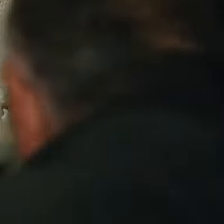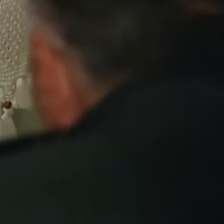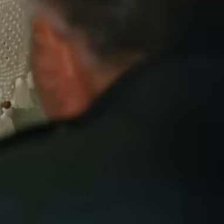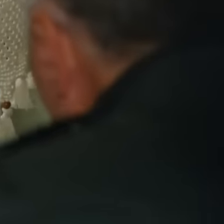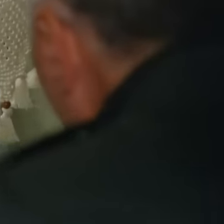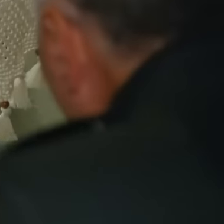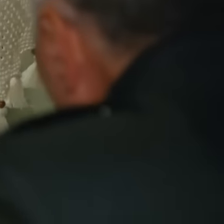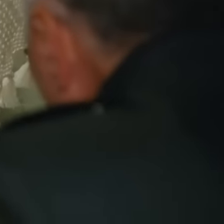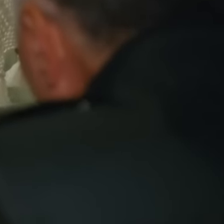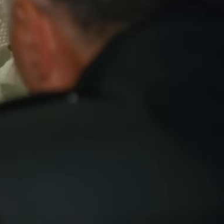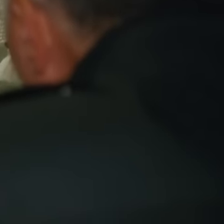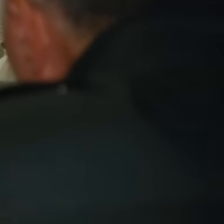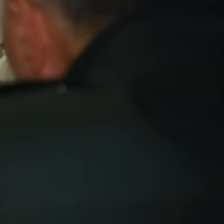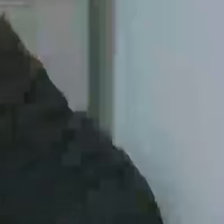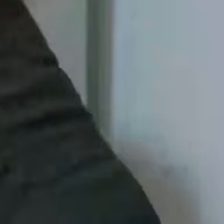koydu.